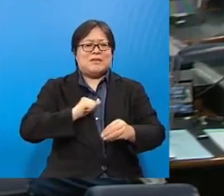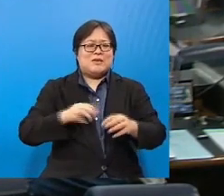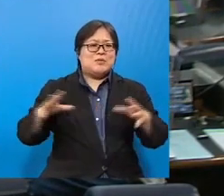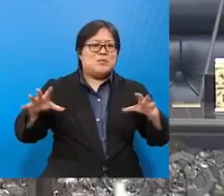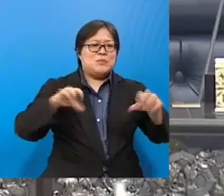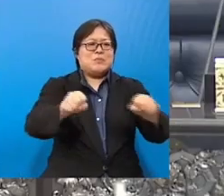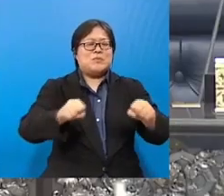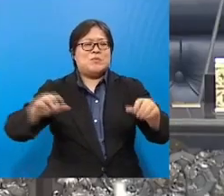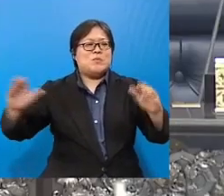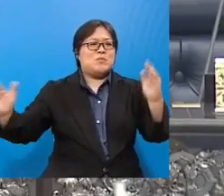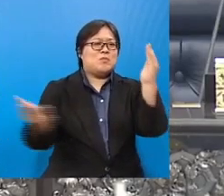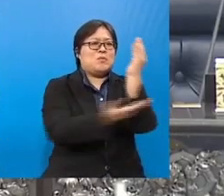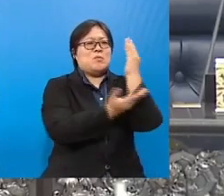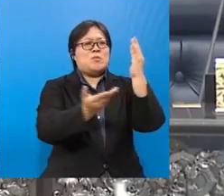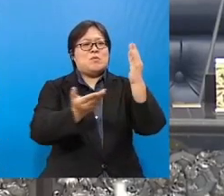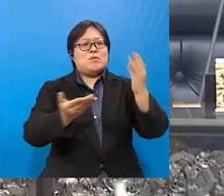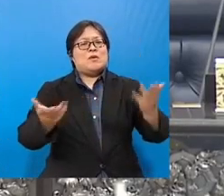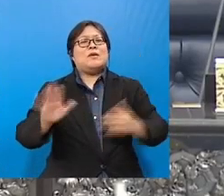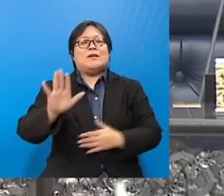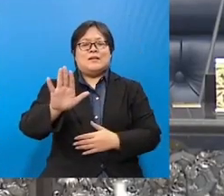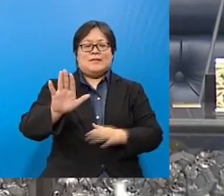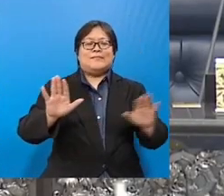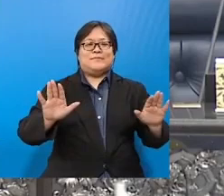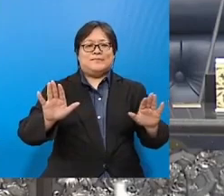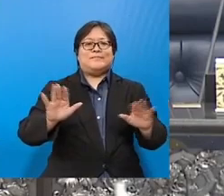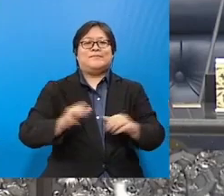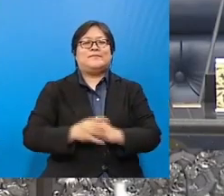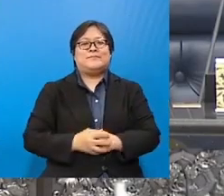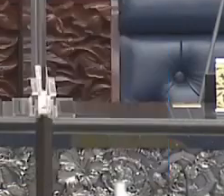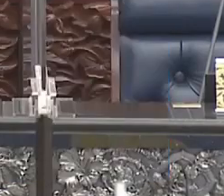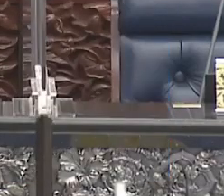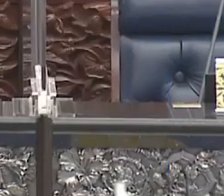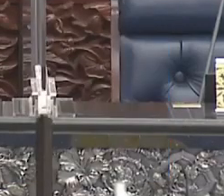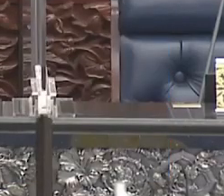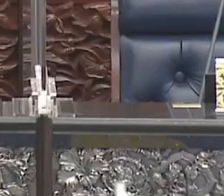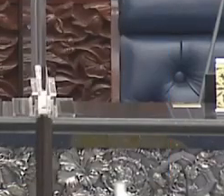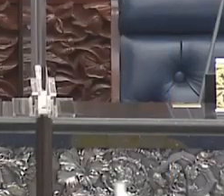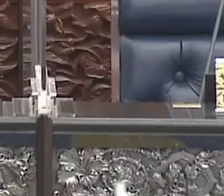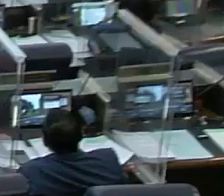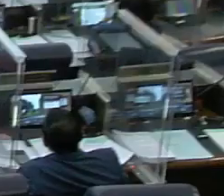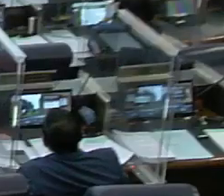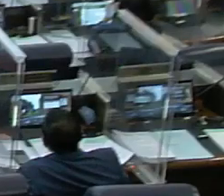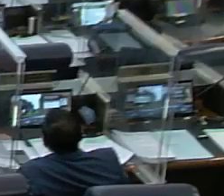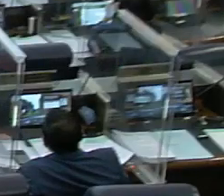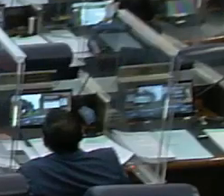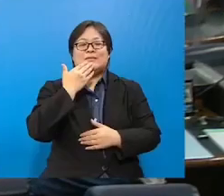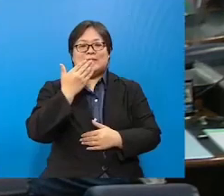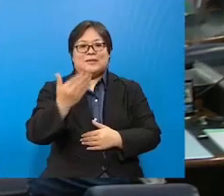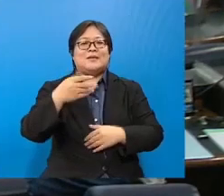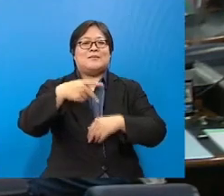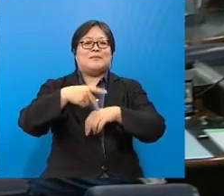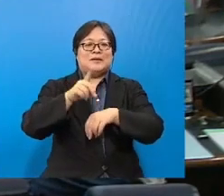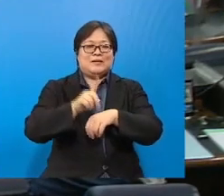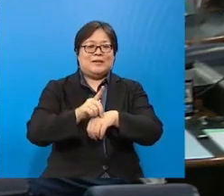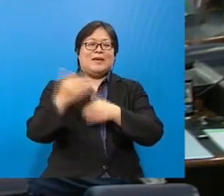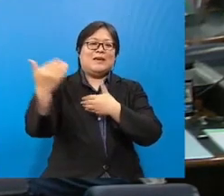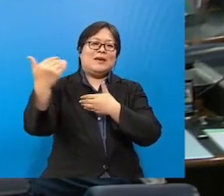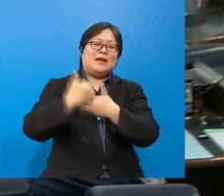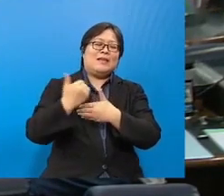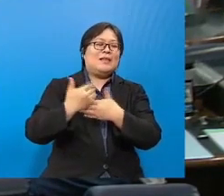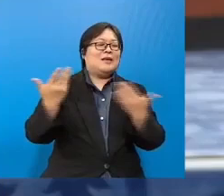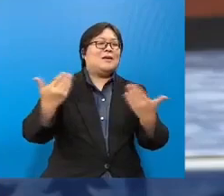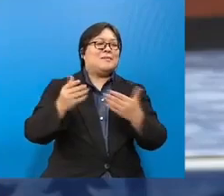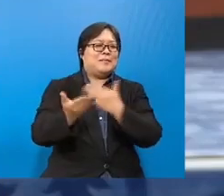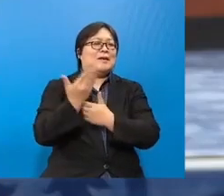merosakkan balap gawat Hai ini adalah semoga sih ya pot design dia kacau saya